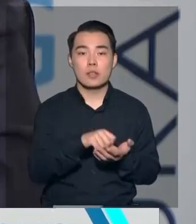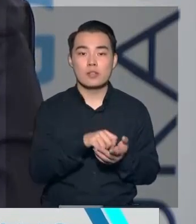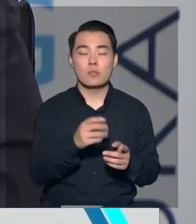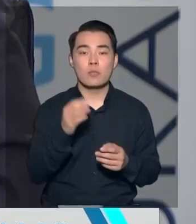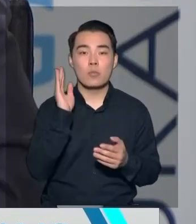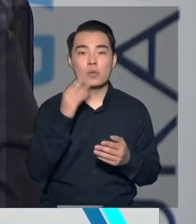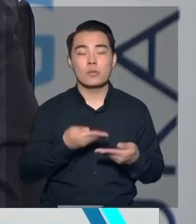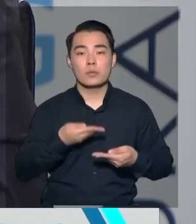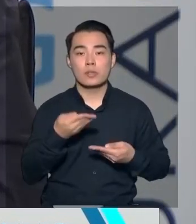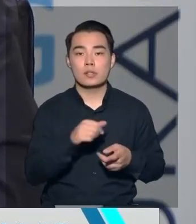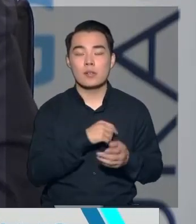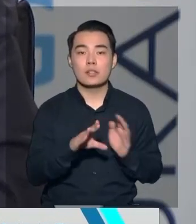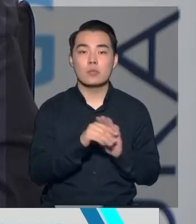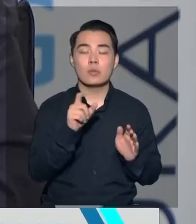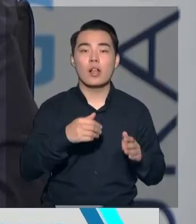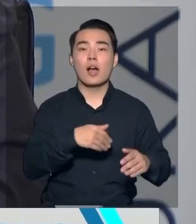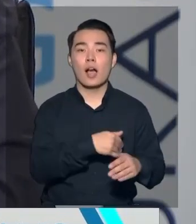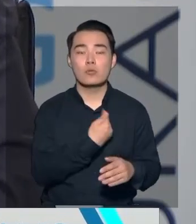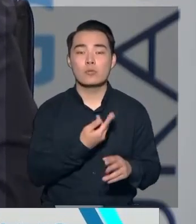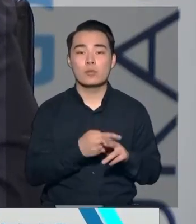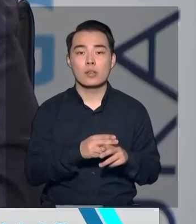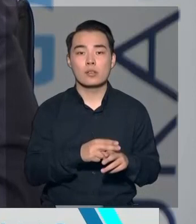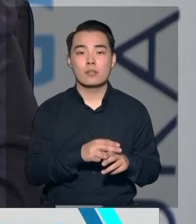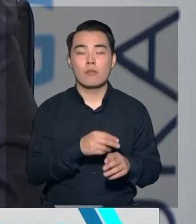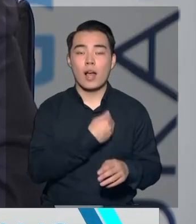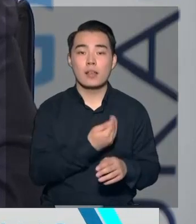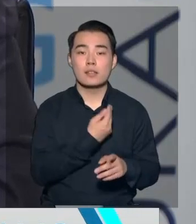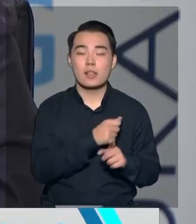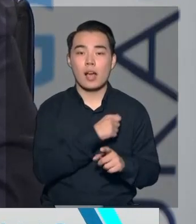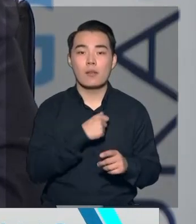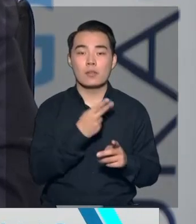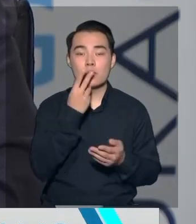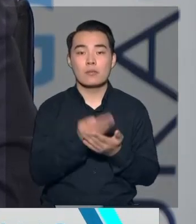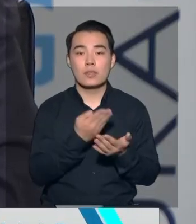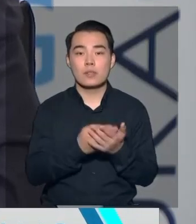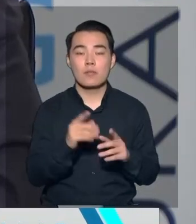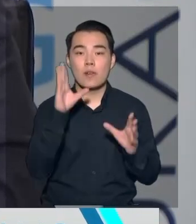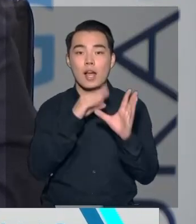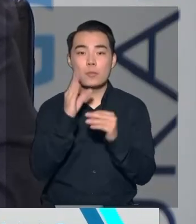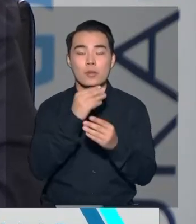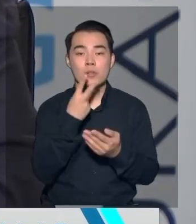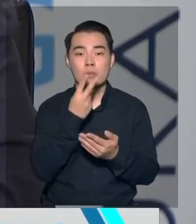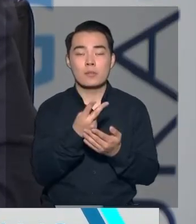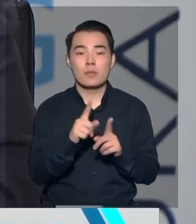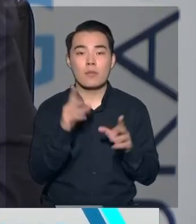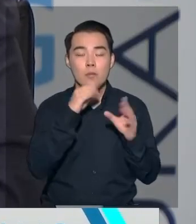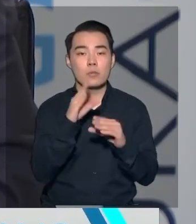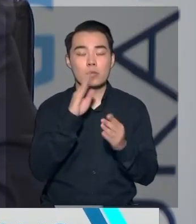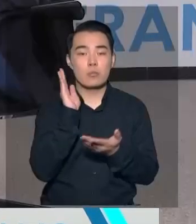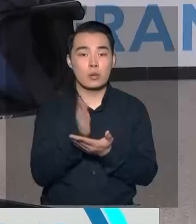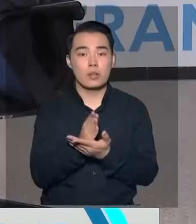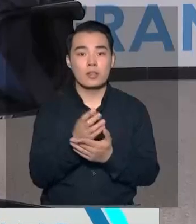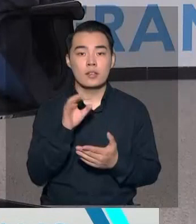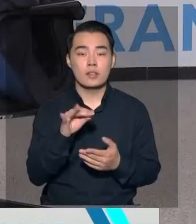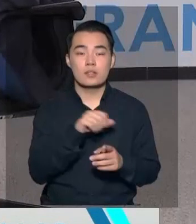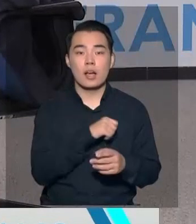алдыға шығып, депутат болғым келеді дейтін мүмкіндігі өзінің әлеуетін тексеруге, мүмкіндігін тексеруге мүмкіндік алады. Және де